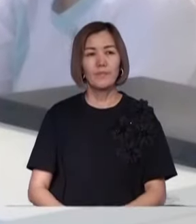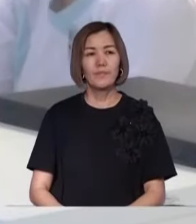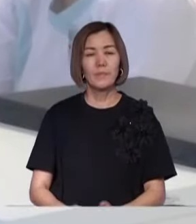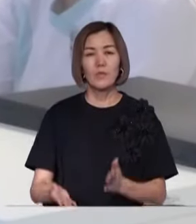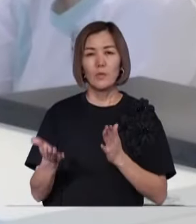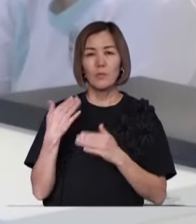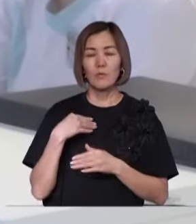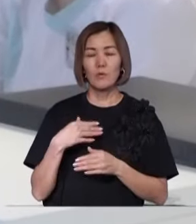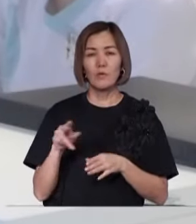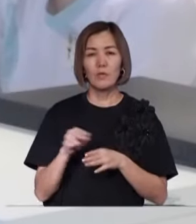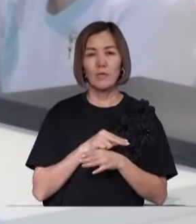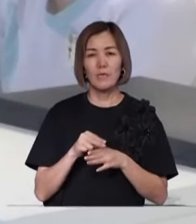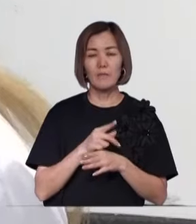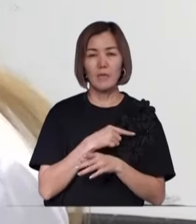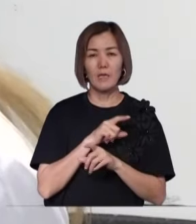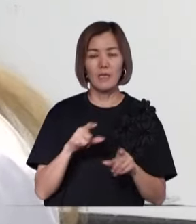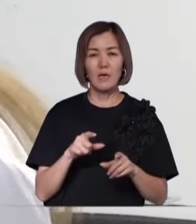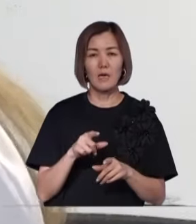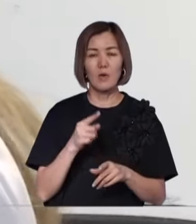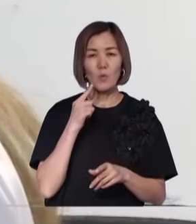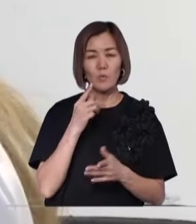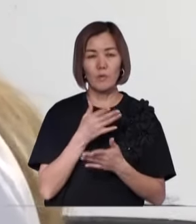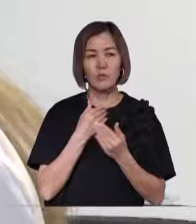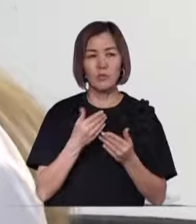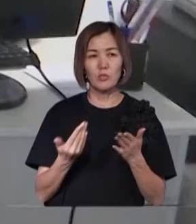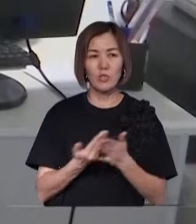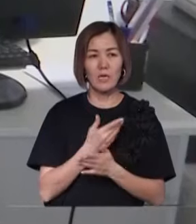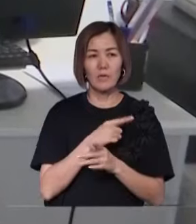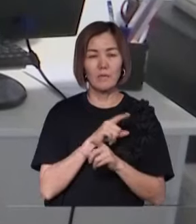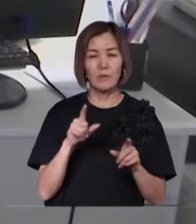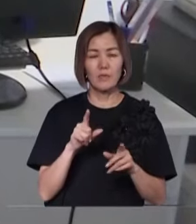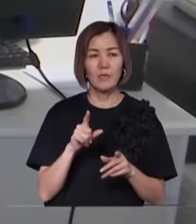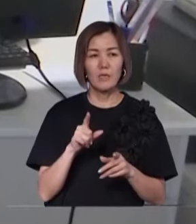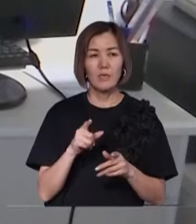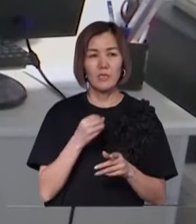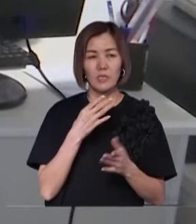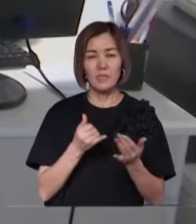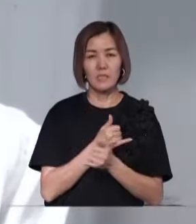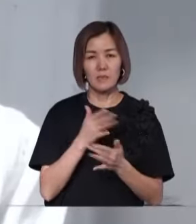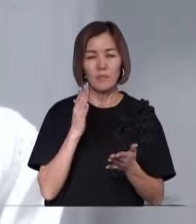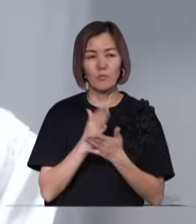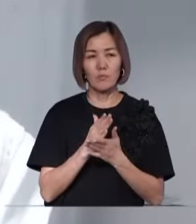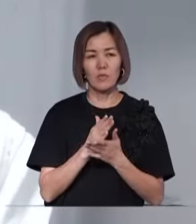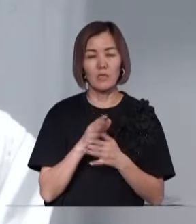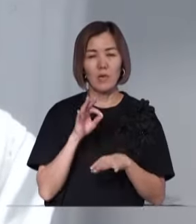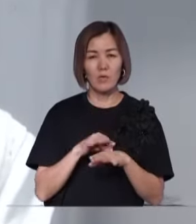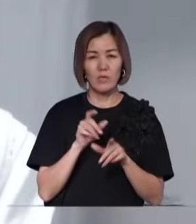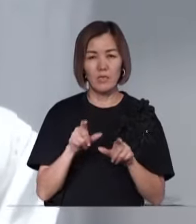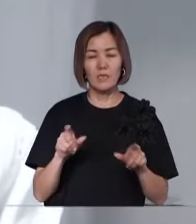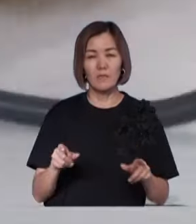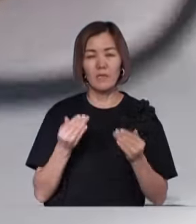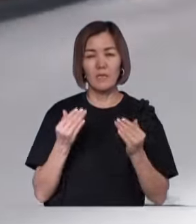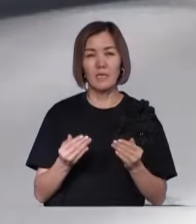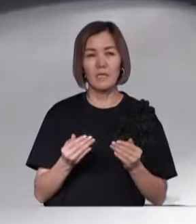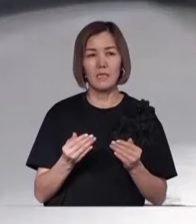Бұрынғы емханаға өкпе жоқ, ал жаңа орталықтан көп жақсылық күтеміз. Пенде болған соң бас ауырып балтырсыздамай тұрмайды. Енді